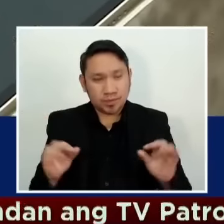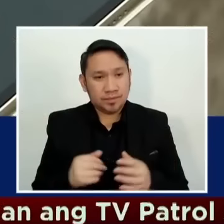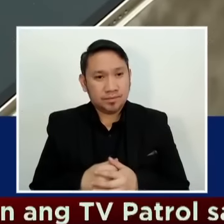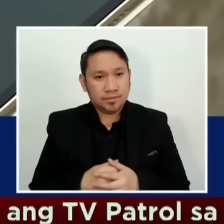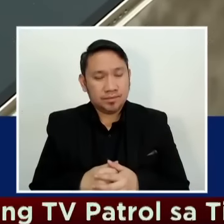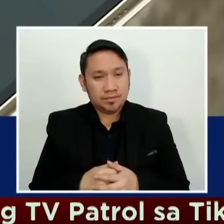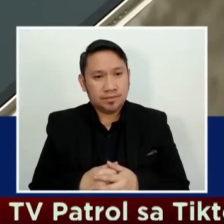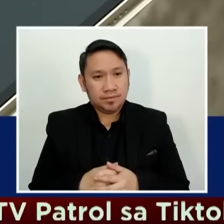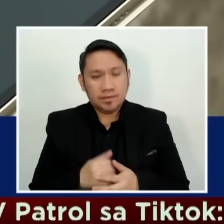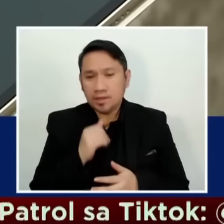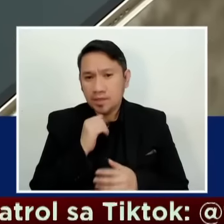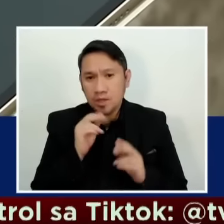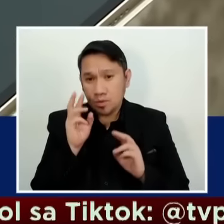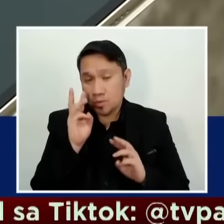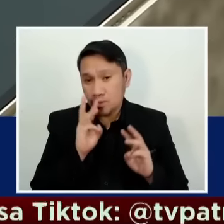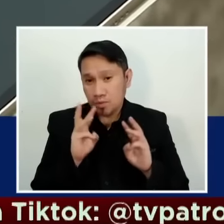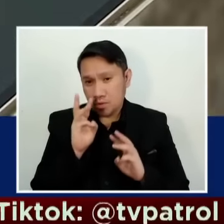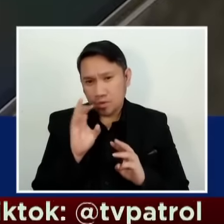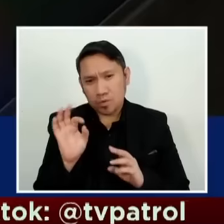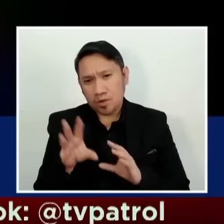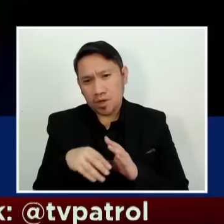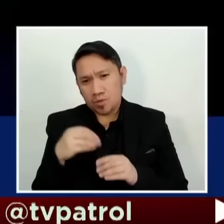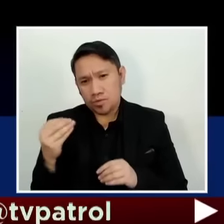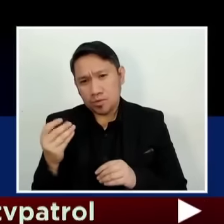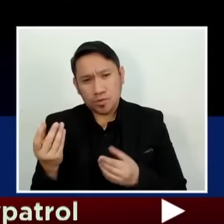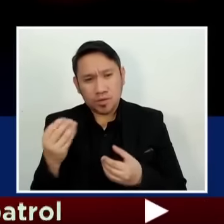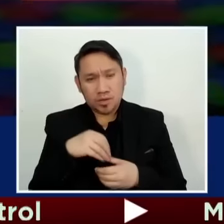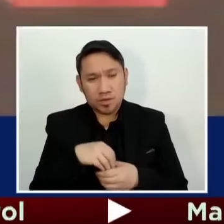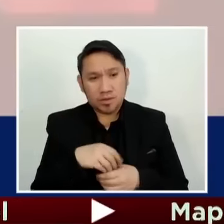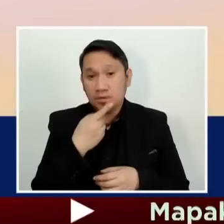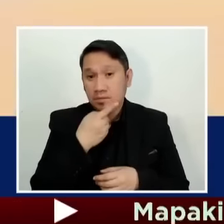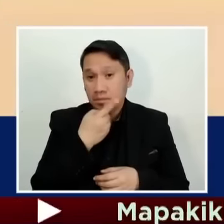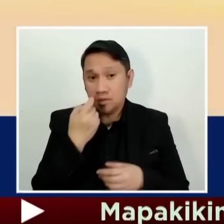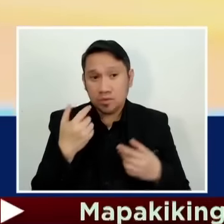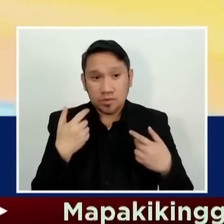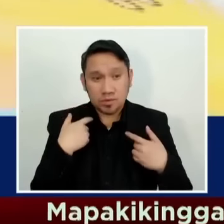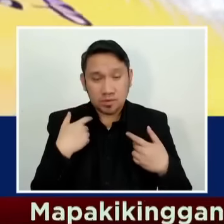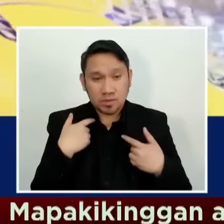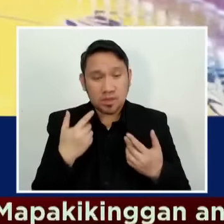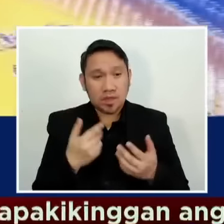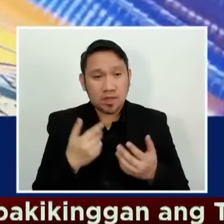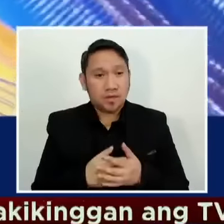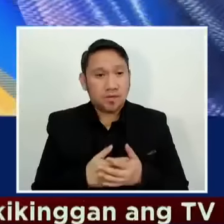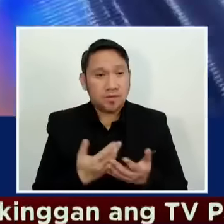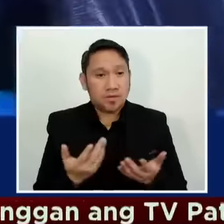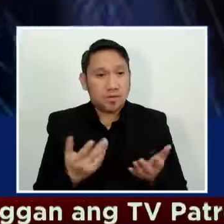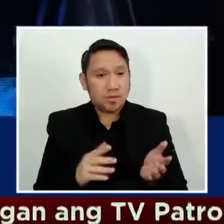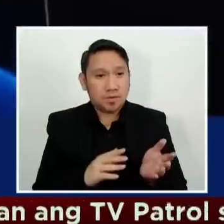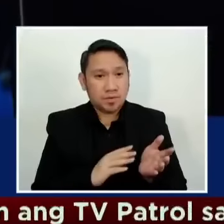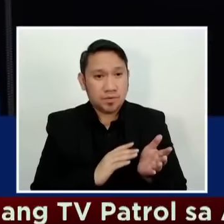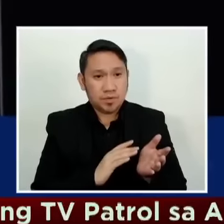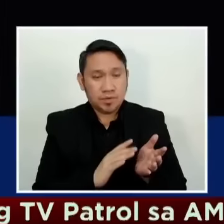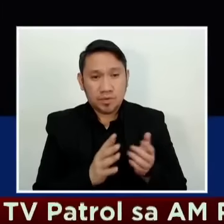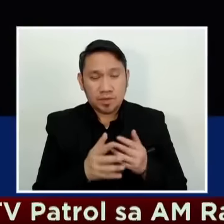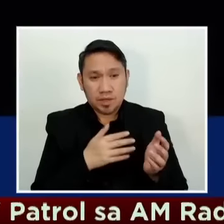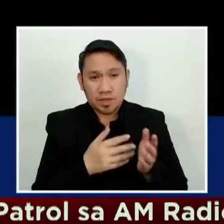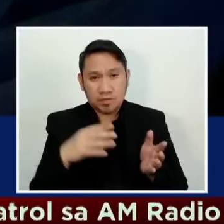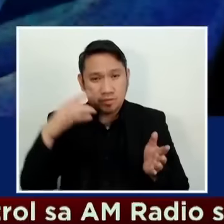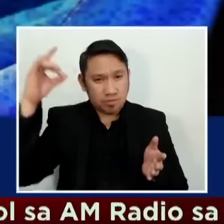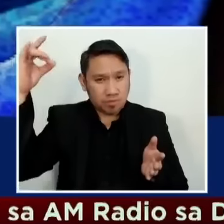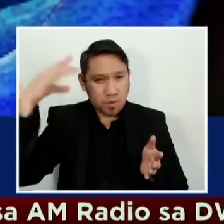kailangan na mag-worry kung indoor or outdoor gagamitin dahil meron itong tandem OLED paper mat display. Kahit pa direct sunlight